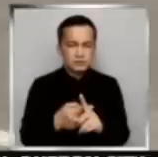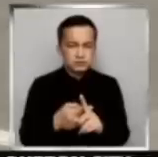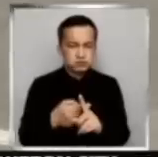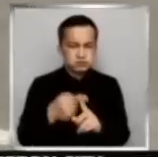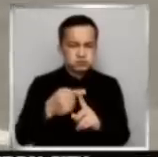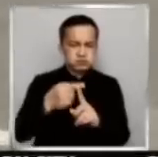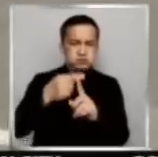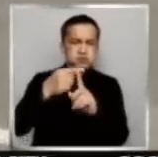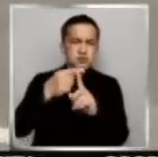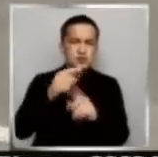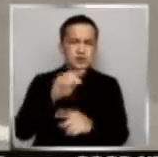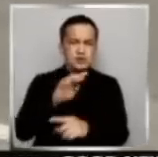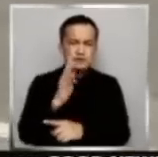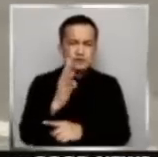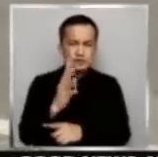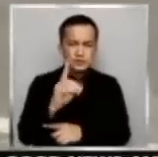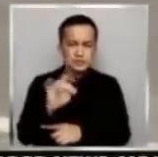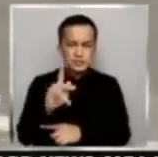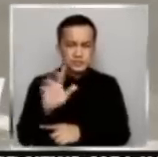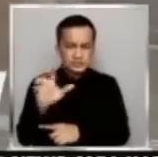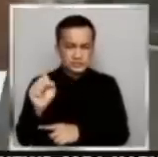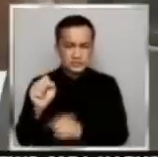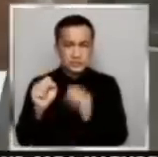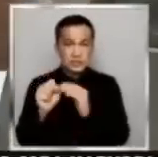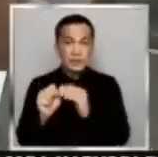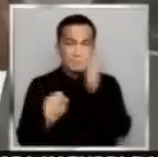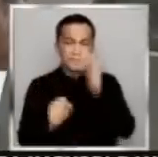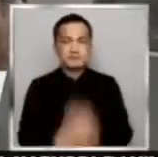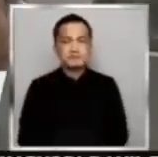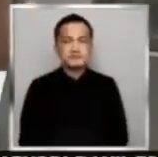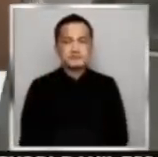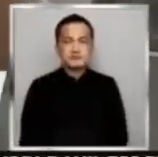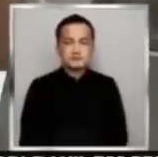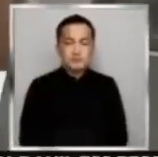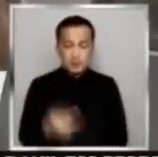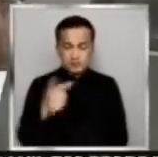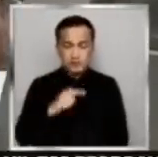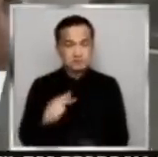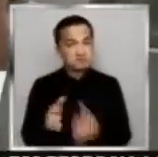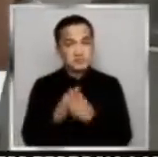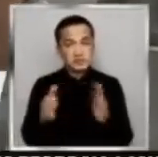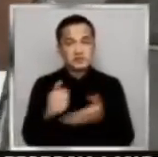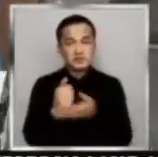above. Malaking tulong ito, sabi ng mga nakausap naming enforcers.